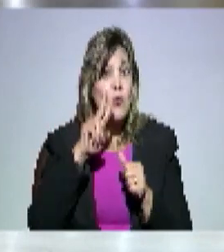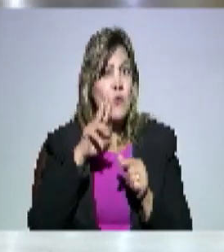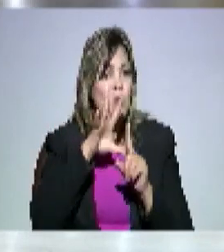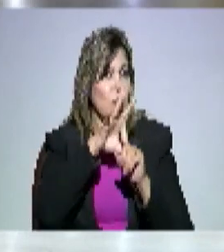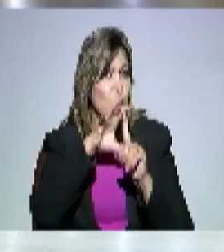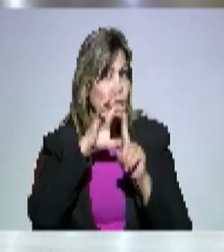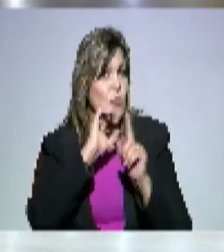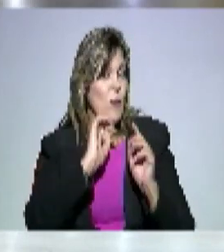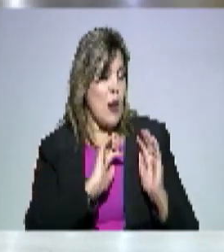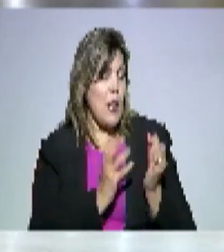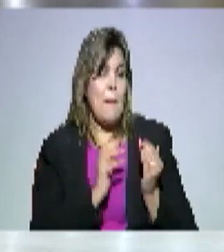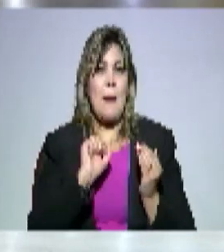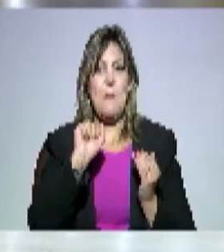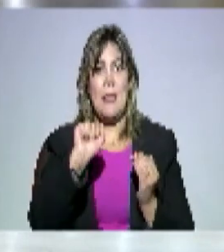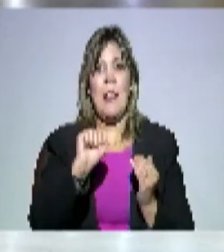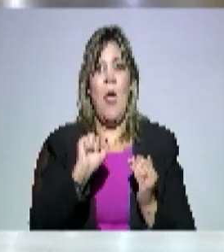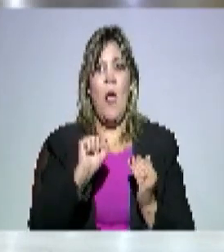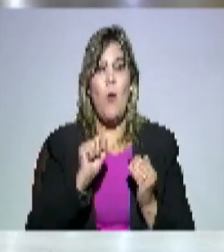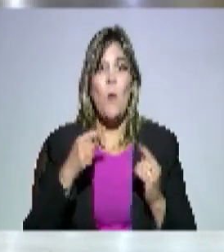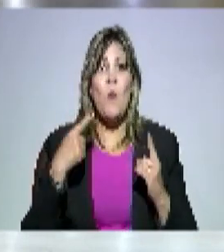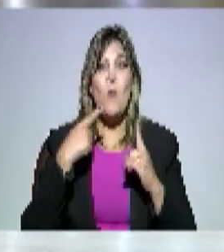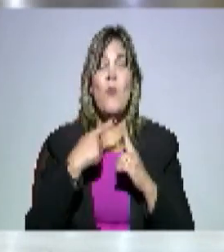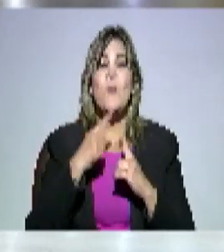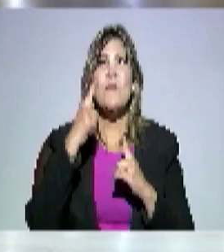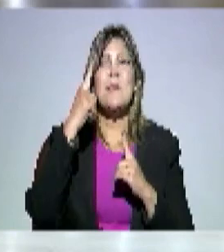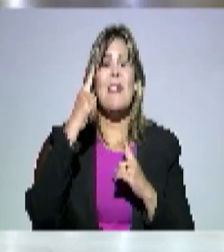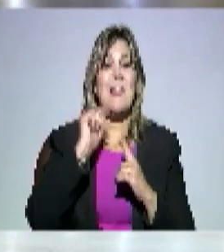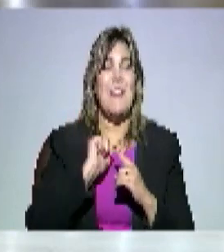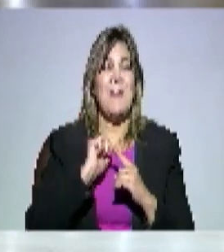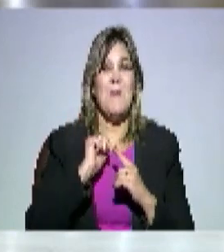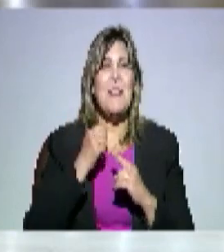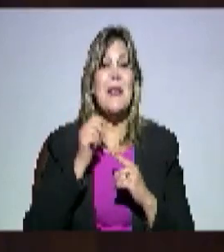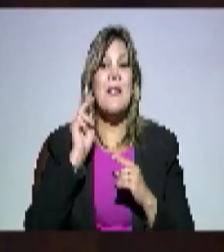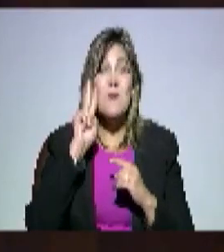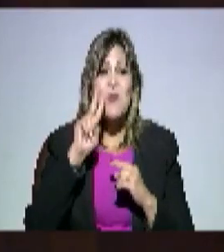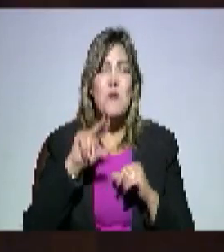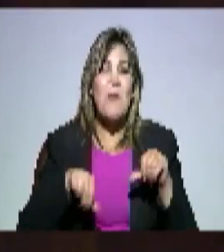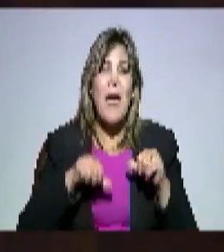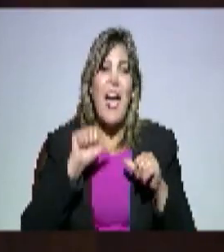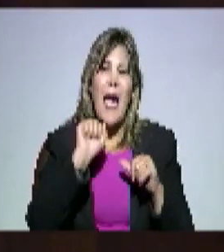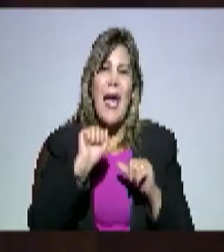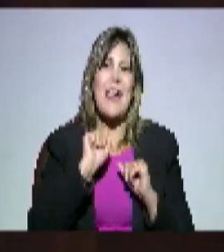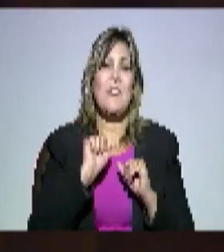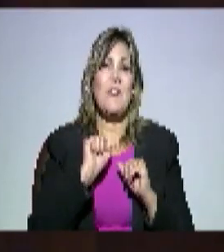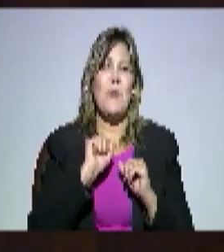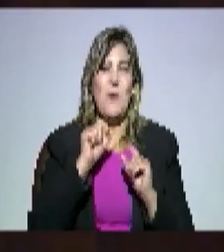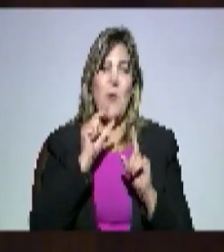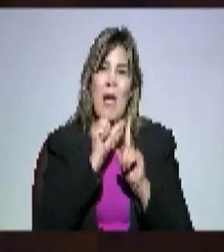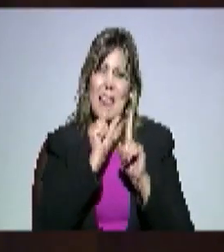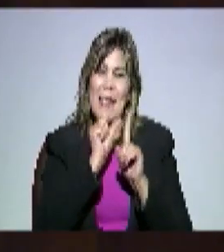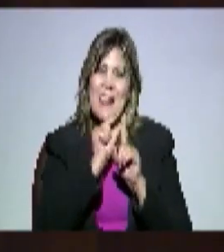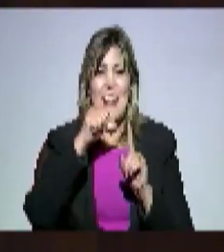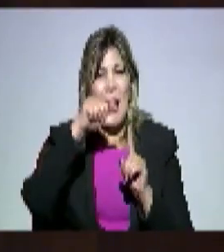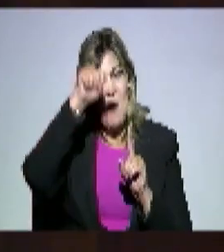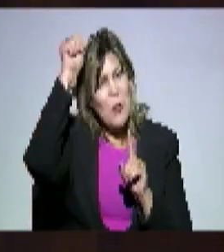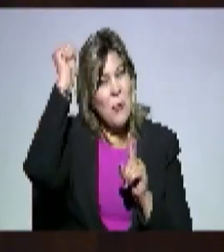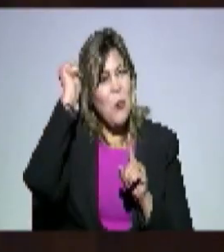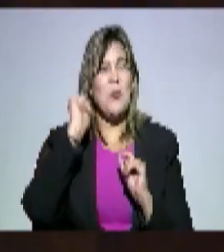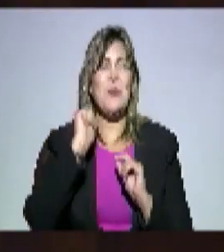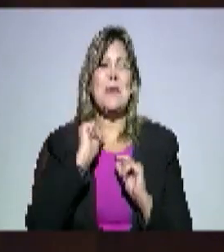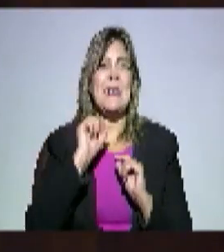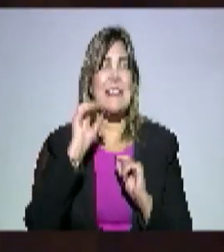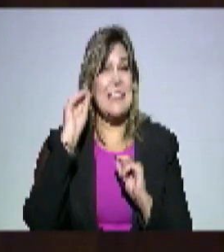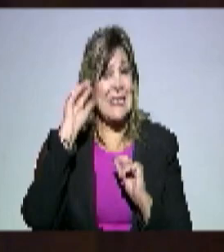نتمثل بايمانهم ونوصل ربنا من خلال سير القديسين وخدنا نموذج الانباء انطونيوس